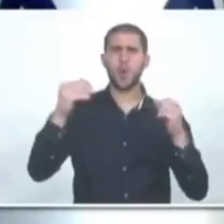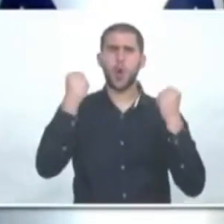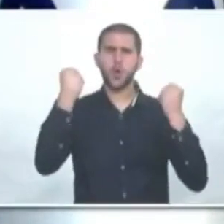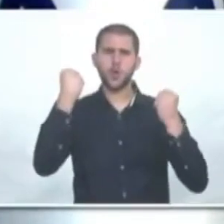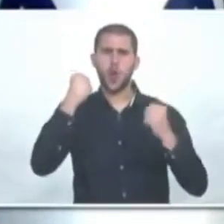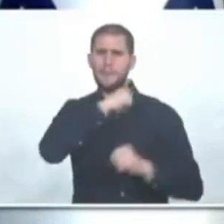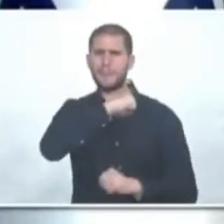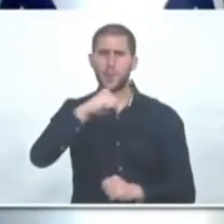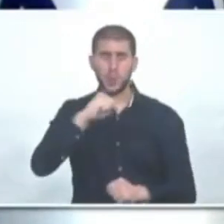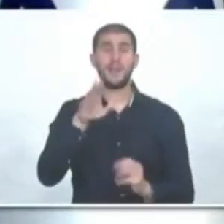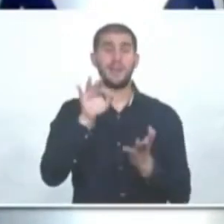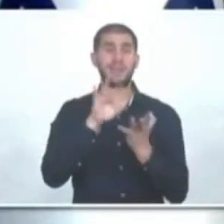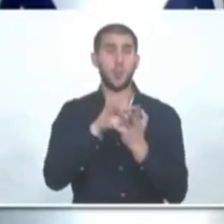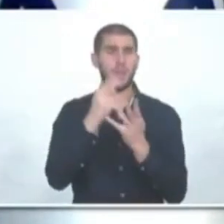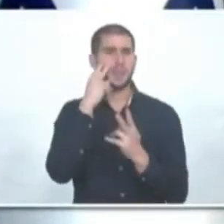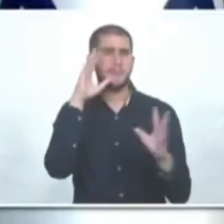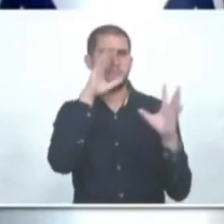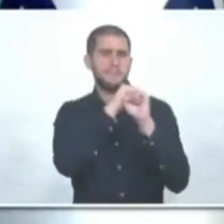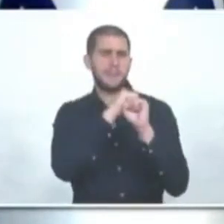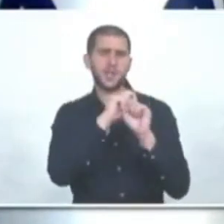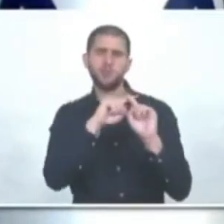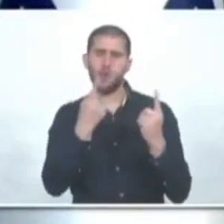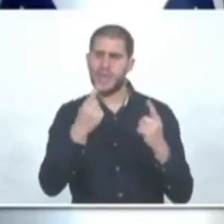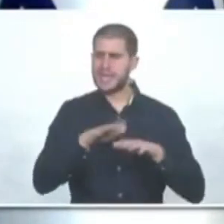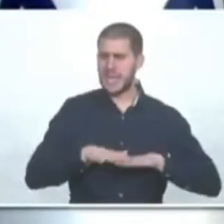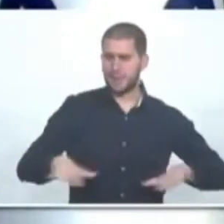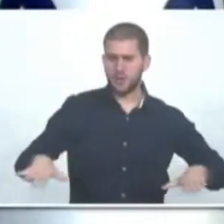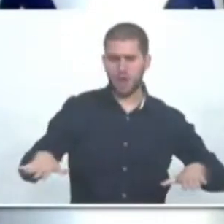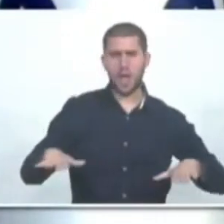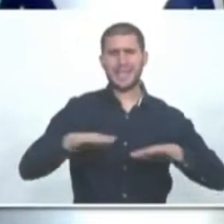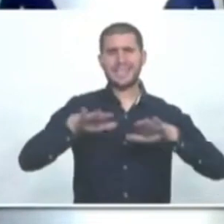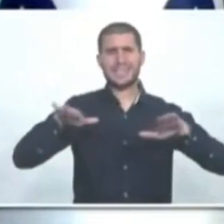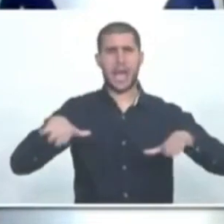הג'י, לנקודת המבט השונה על היבשה ועל הים.